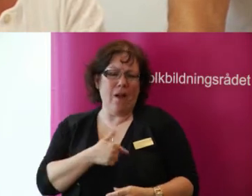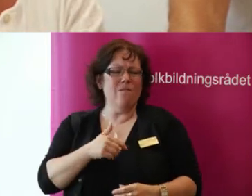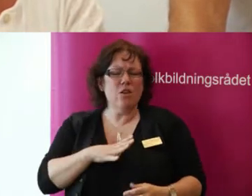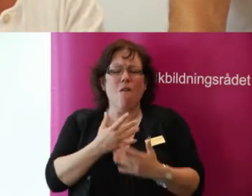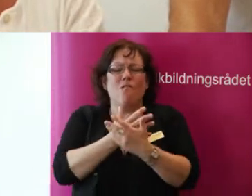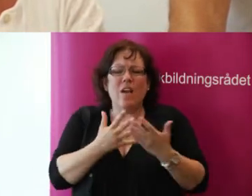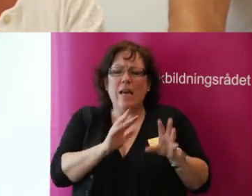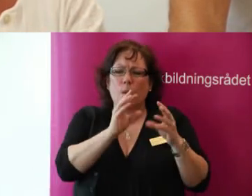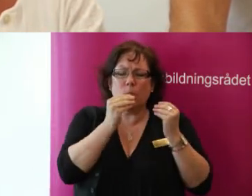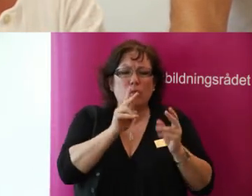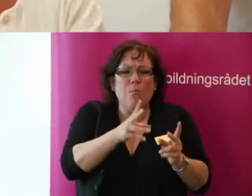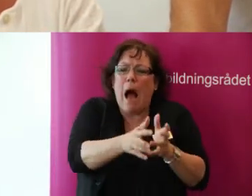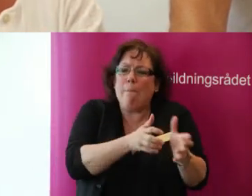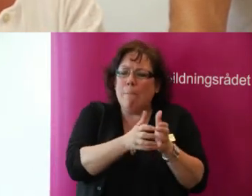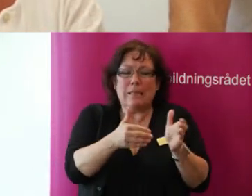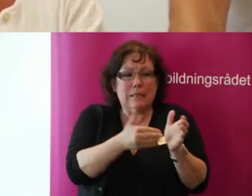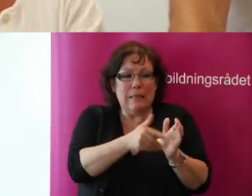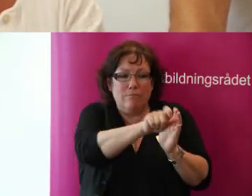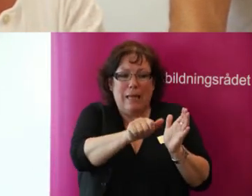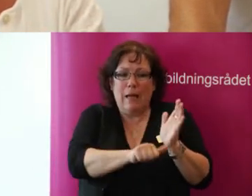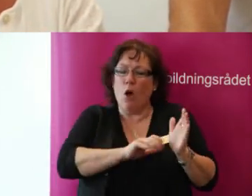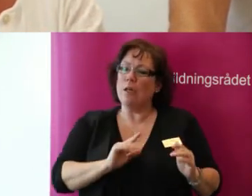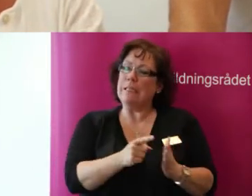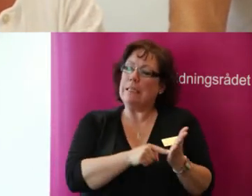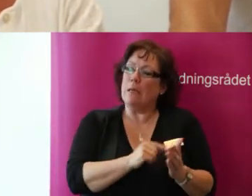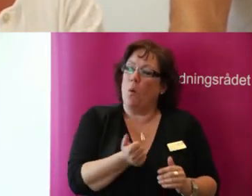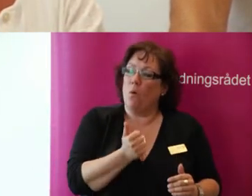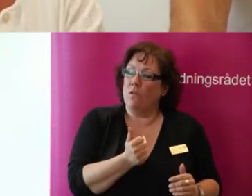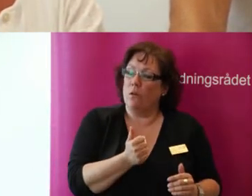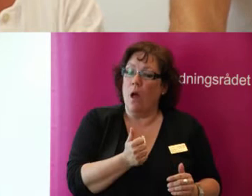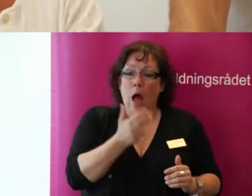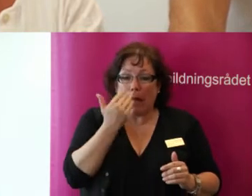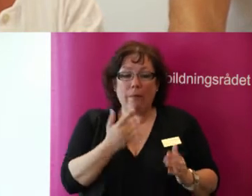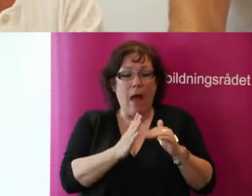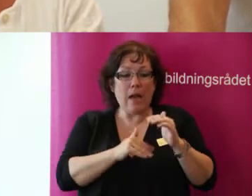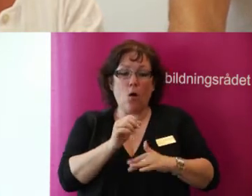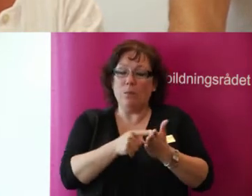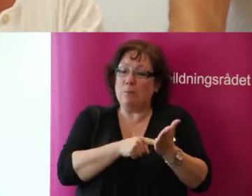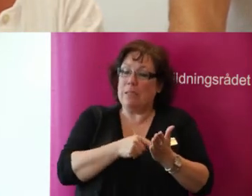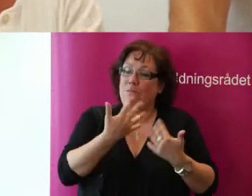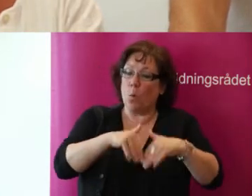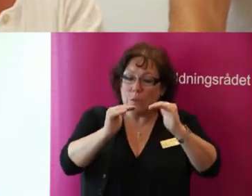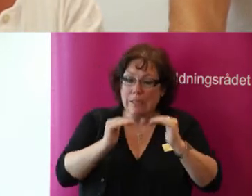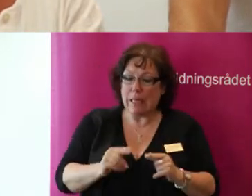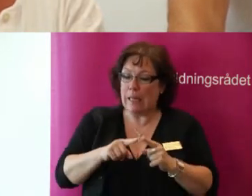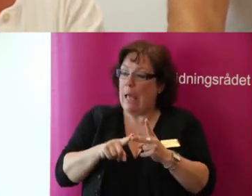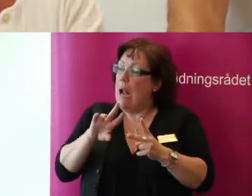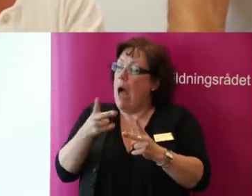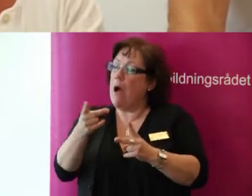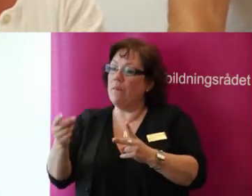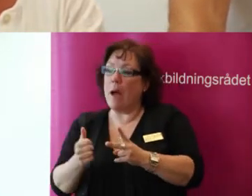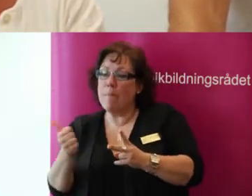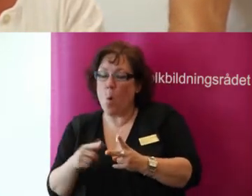som är anpassade för deltagare med särskilda behov. Och det kan vara ett särskilt funktionsnedsättning, men det kan också vara andra behov. Och vi